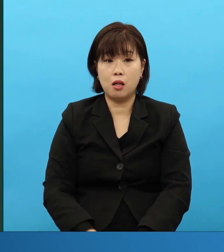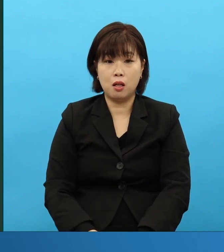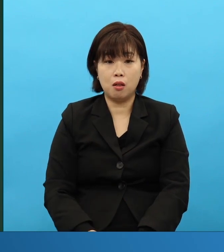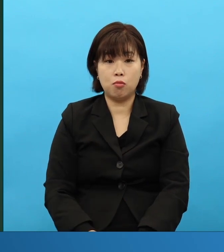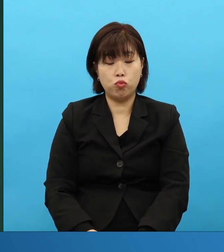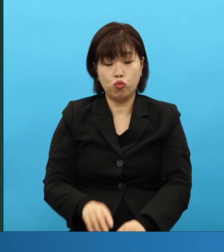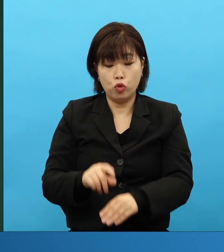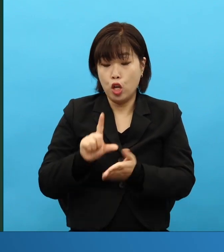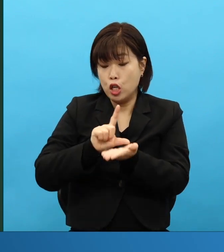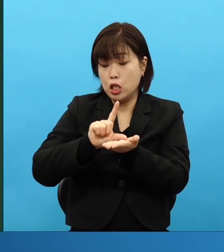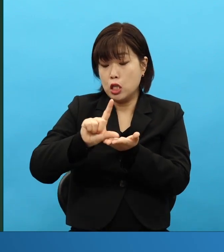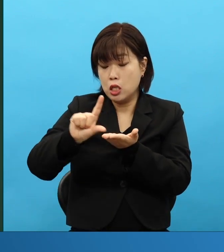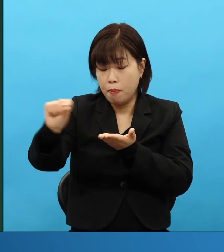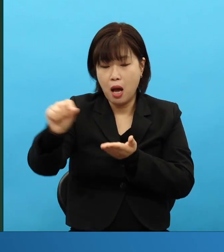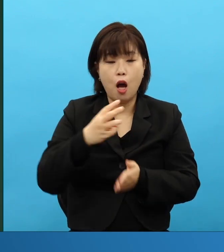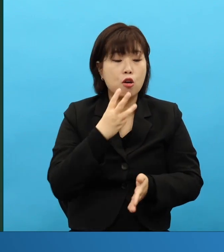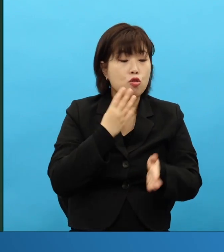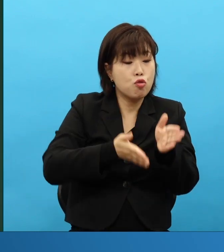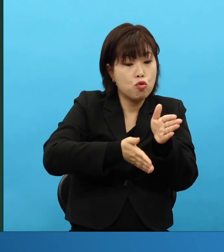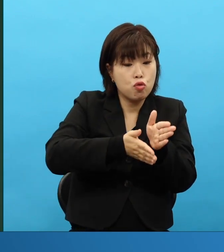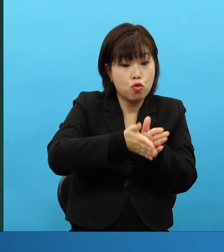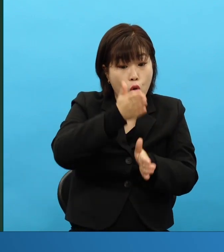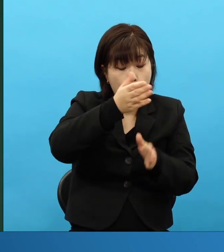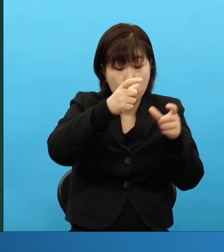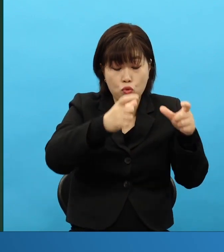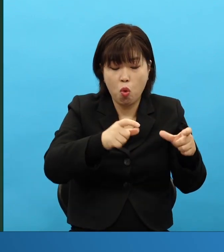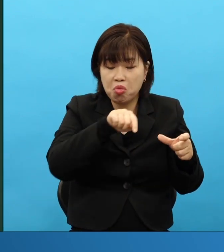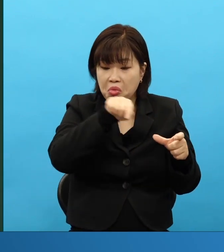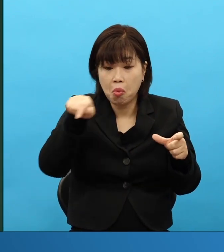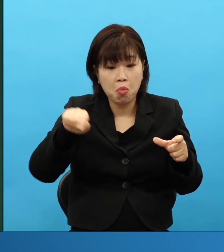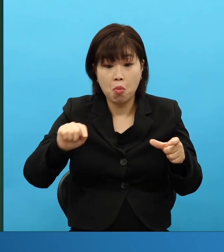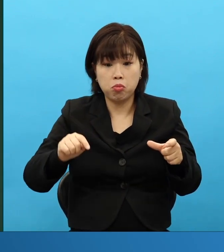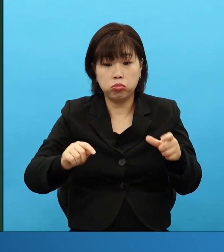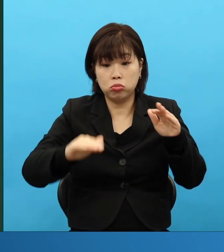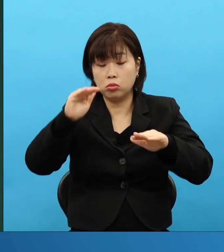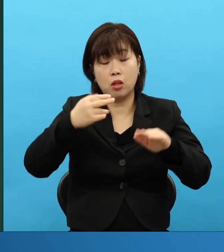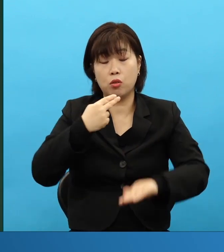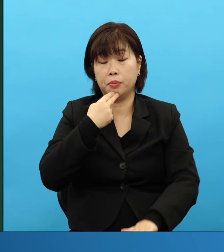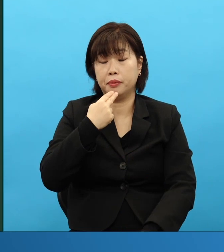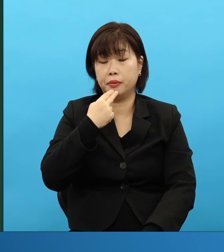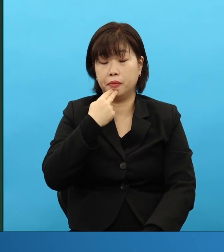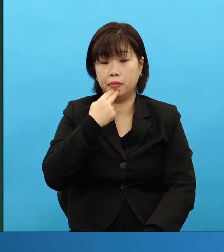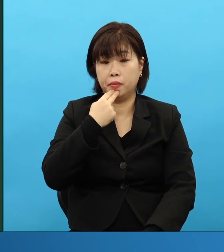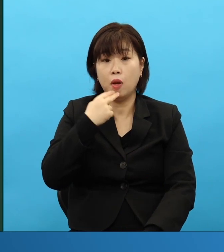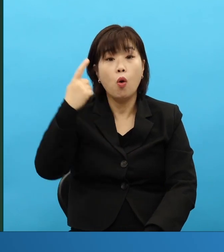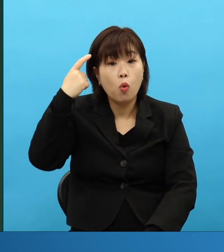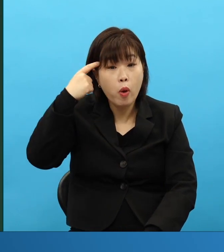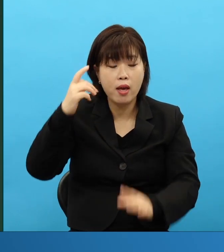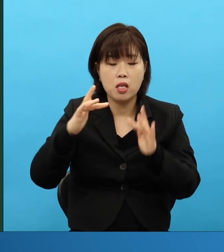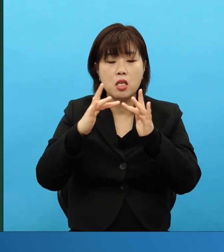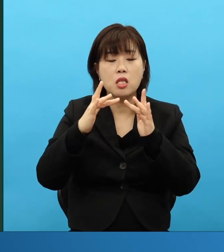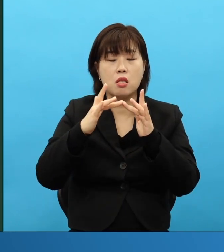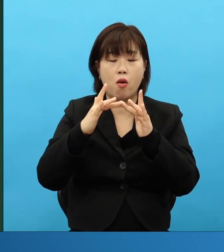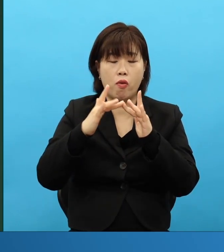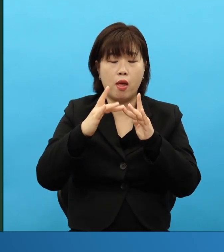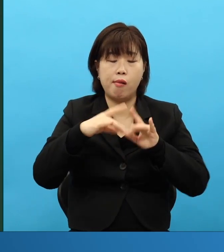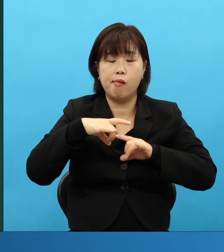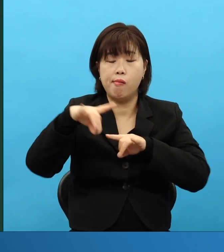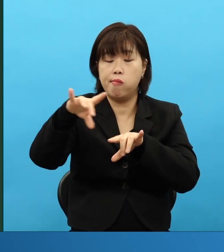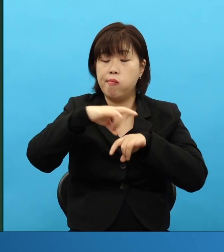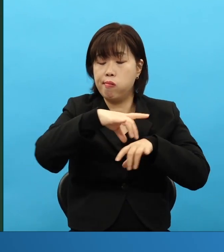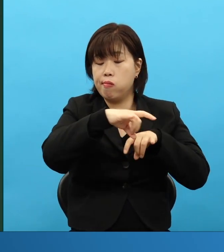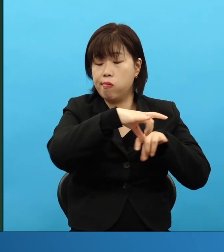so the way I see it, having the provincial regions come alive, that's right. 그런 식으로 앞으로 다 바뀌. And in the future, that's how 그 everything is going 렘넌트들은 to 지금